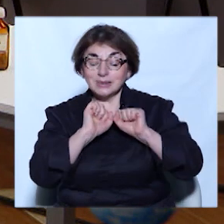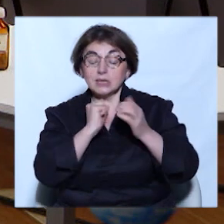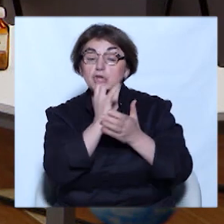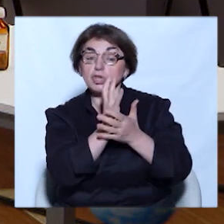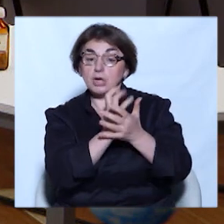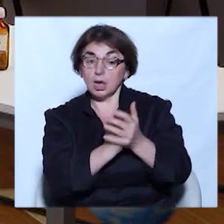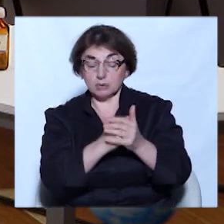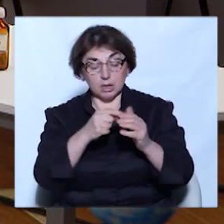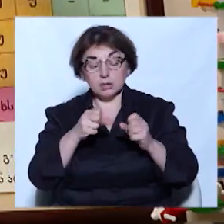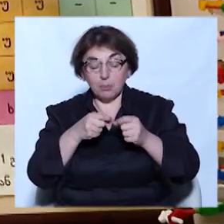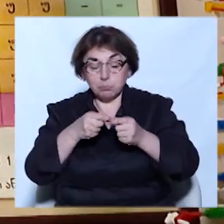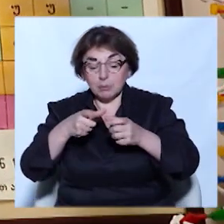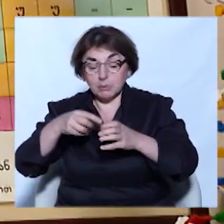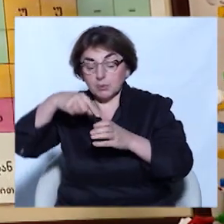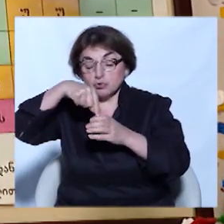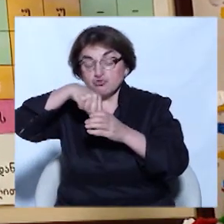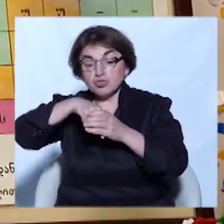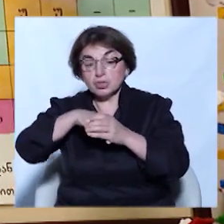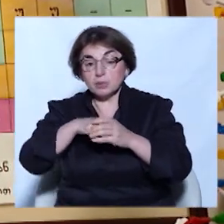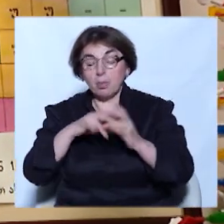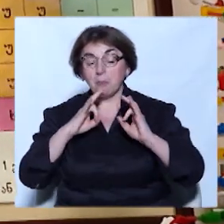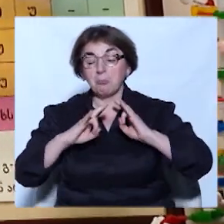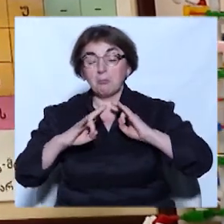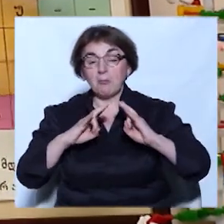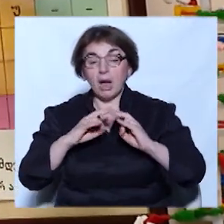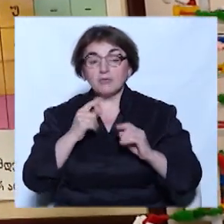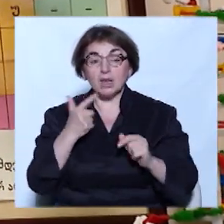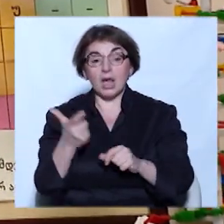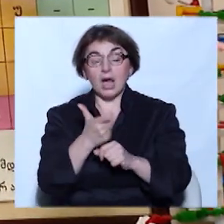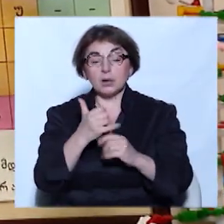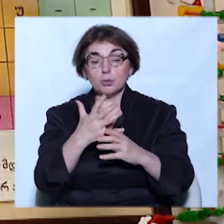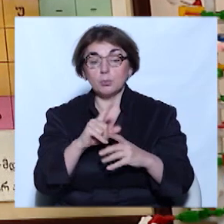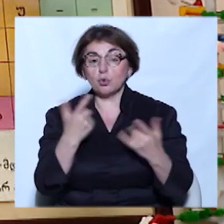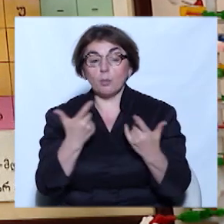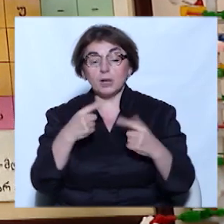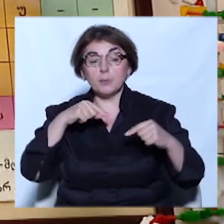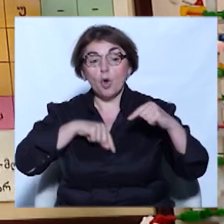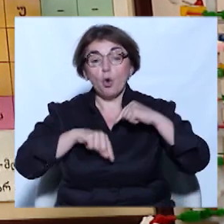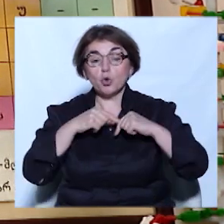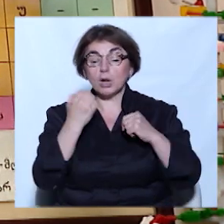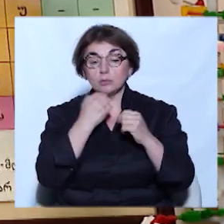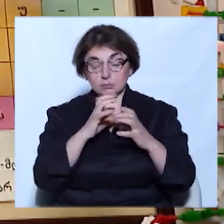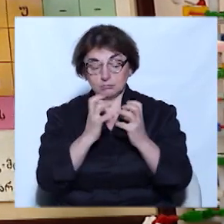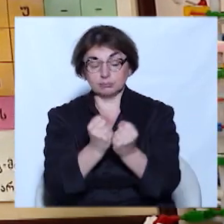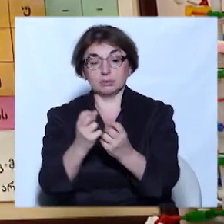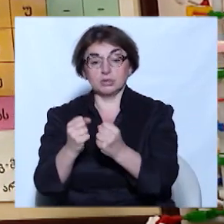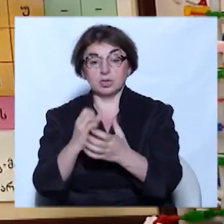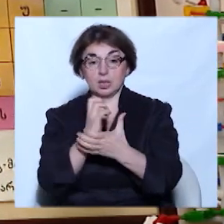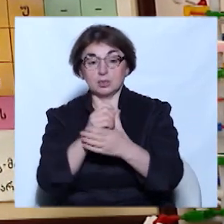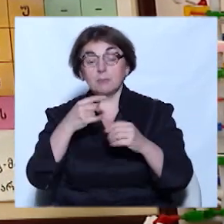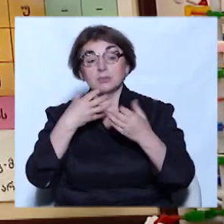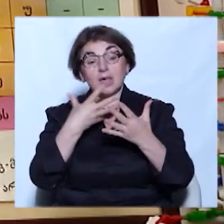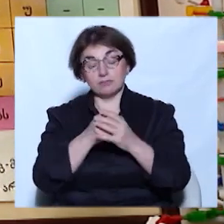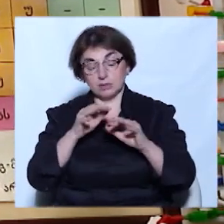დაიკავონ ფორებში ეგრეთ წოდებული მავნე აირები ან რომელიმე ორგანული ნივთიერებები, აი ამიტომ გამოვიყენე